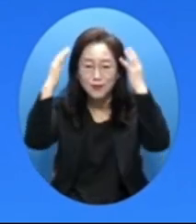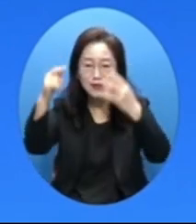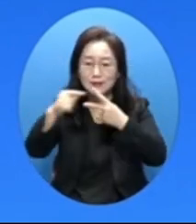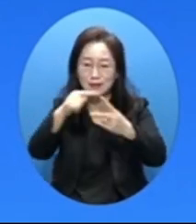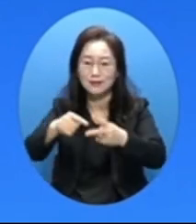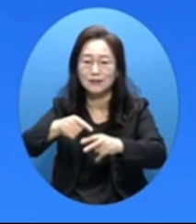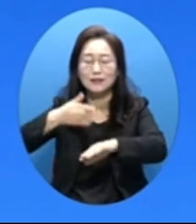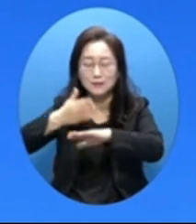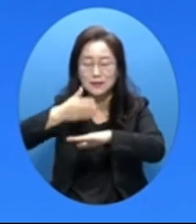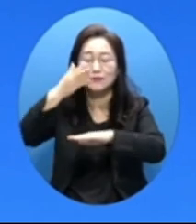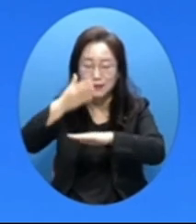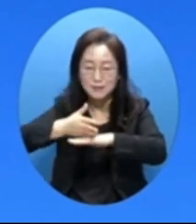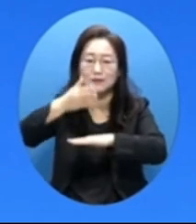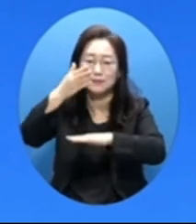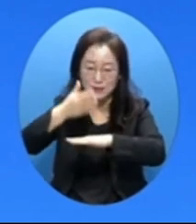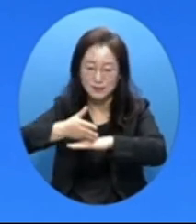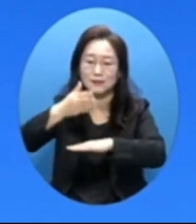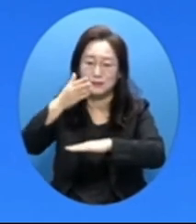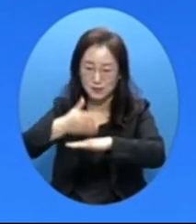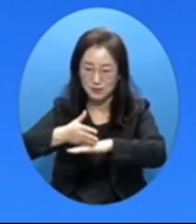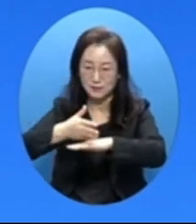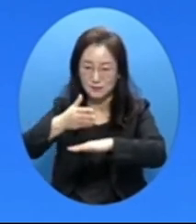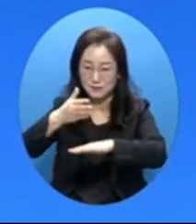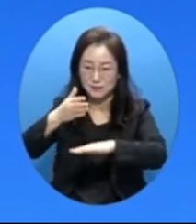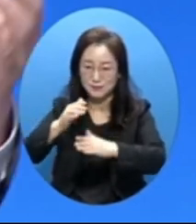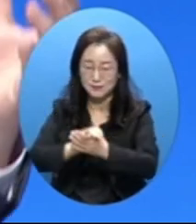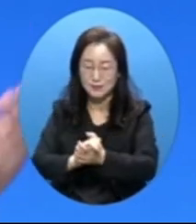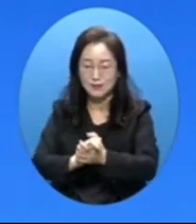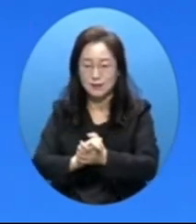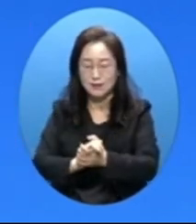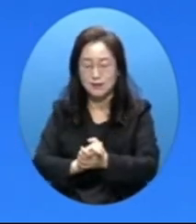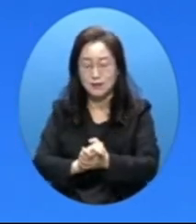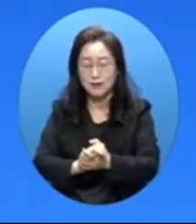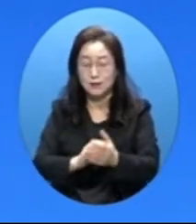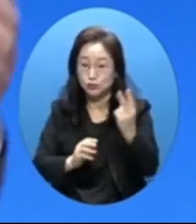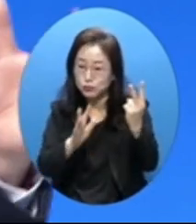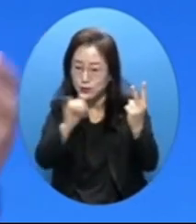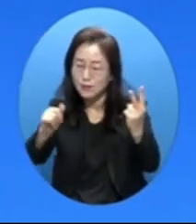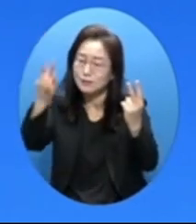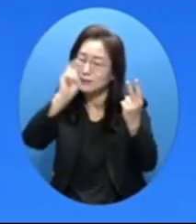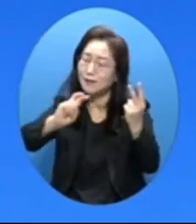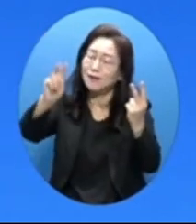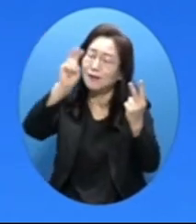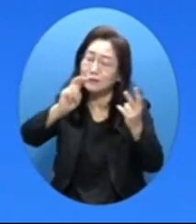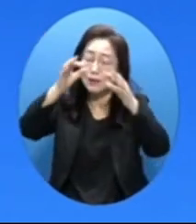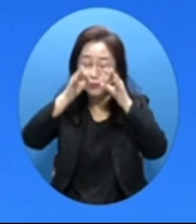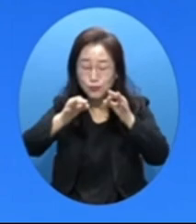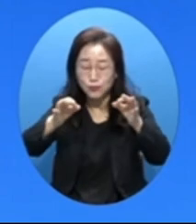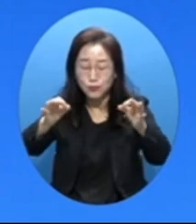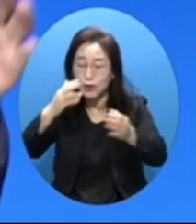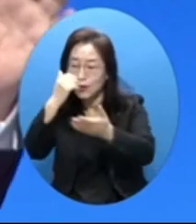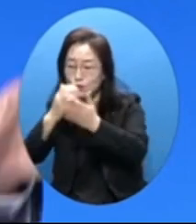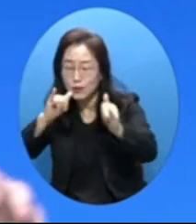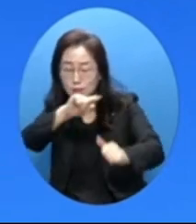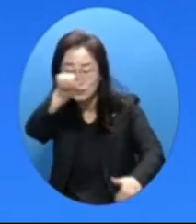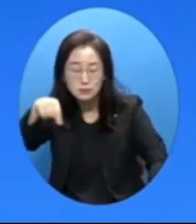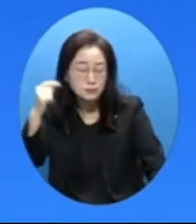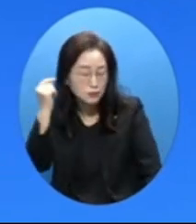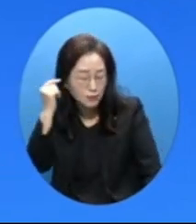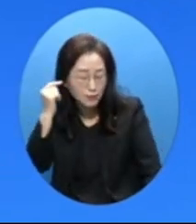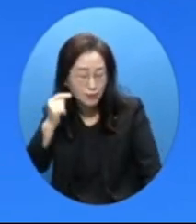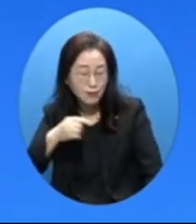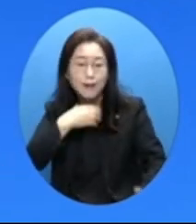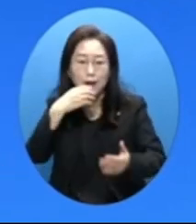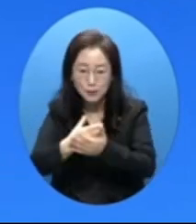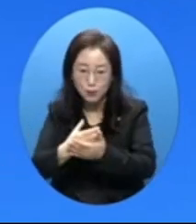대해서 감사합니다 감사합니다 감사합니다 얼마나 그들이 부른 찬송이 죄수들을 감동시켰는지 그 피곤한 밤에